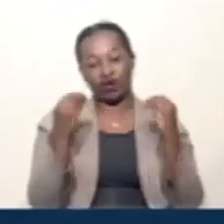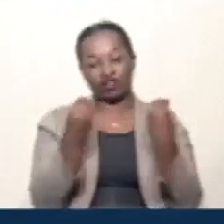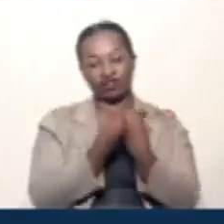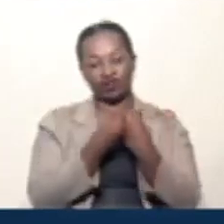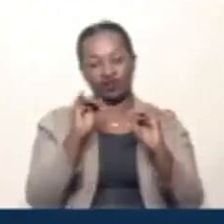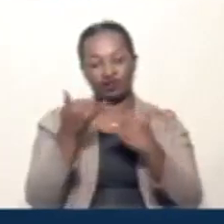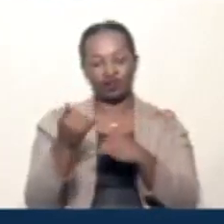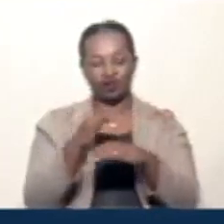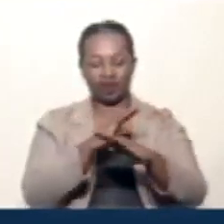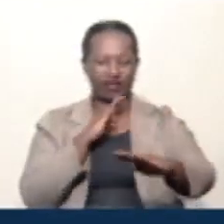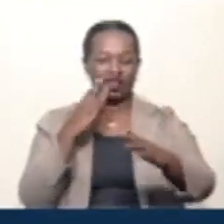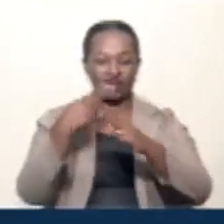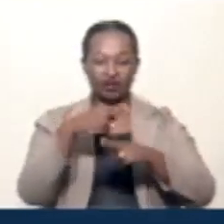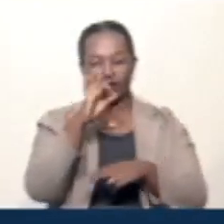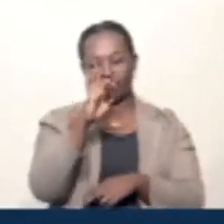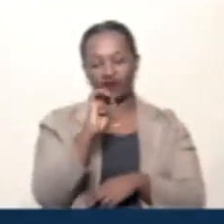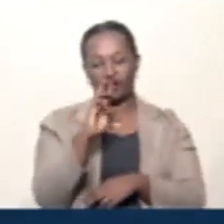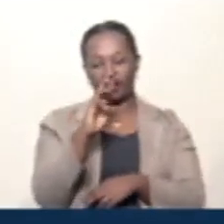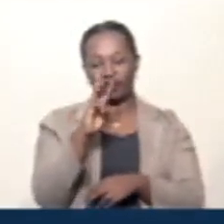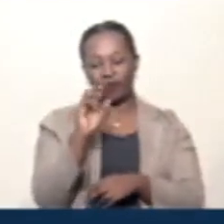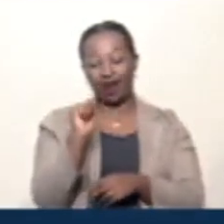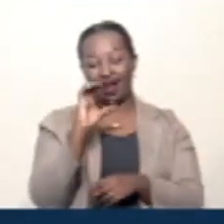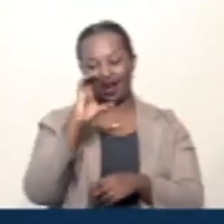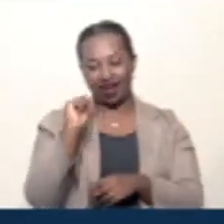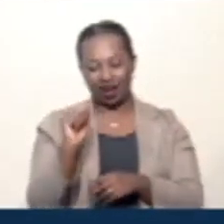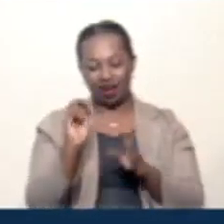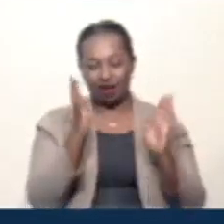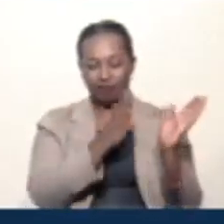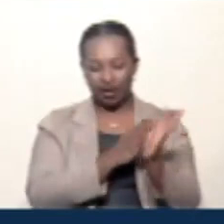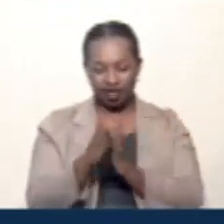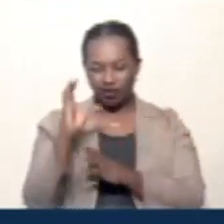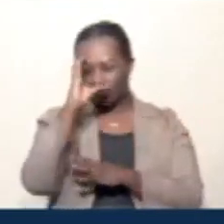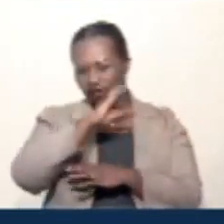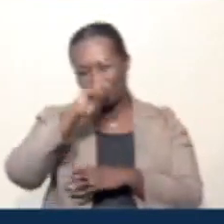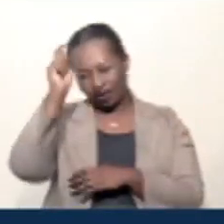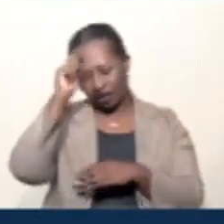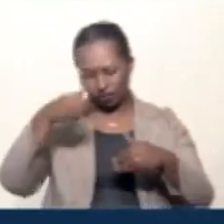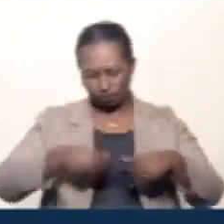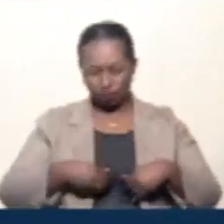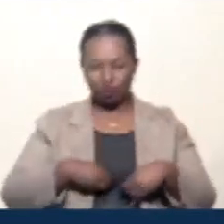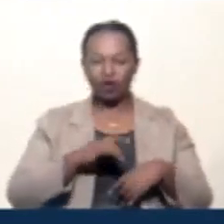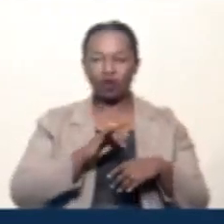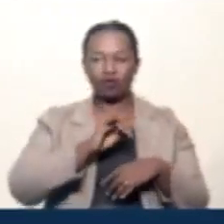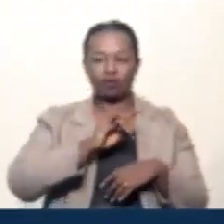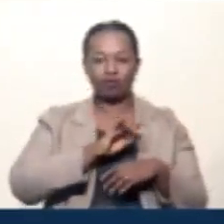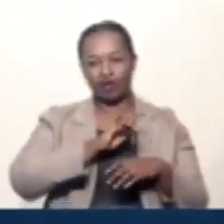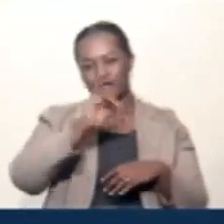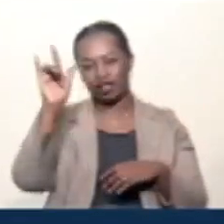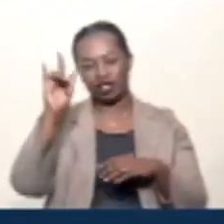yo gushaka impano z'abakiri bato kugira ngo bajye mu ikipe y'igihugu yitegura shampiyona Afurika igomba kuba mu kwezi kwa